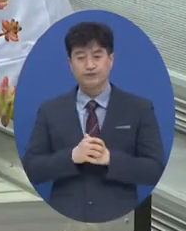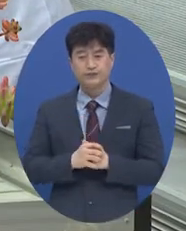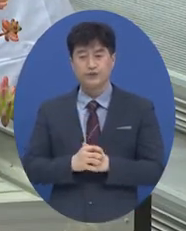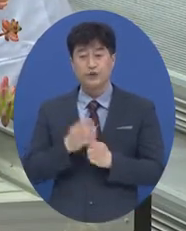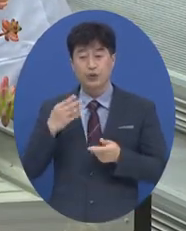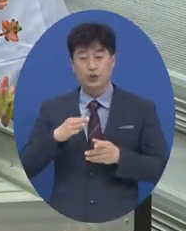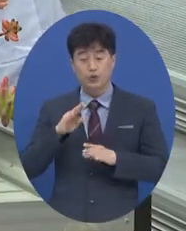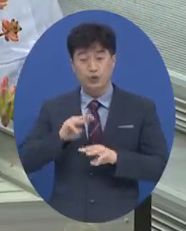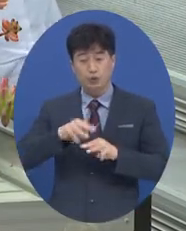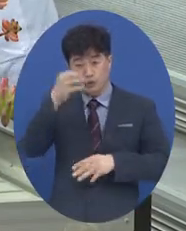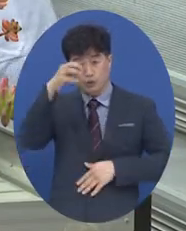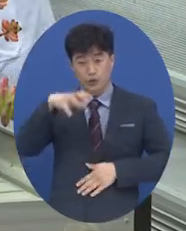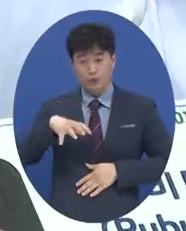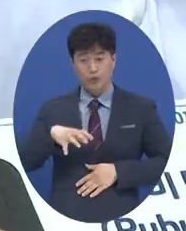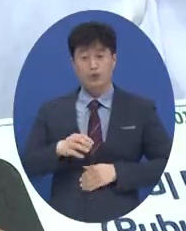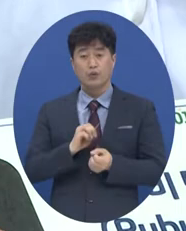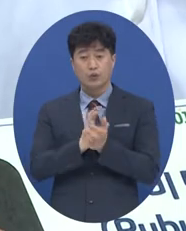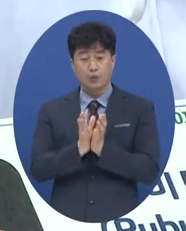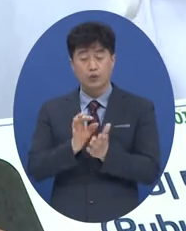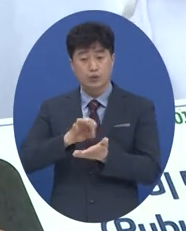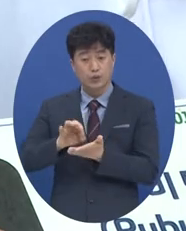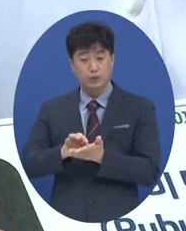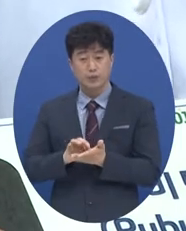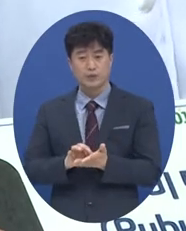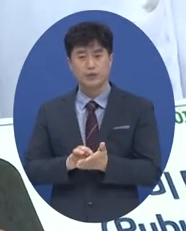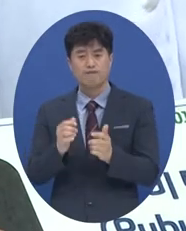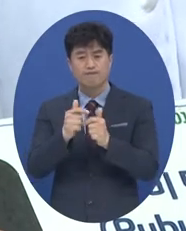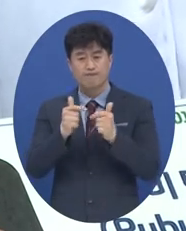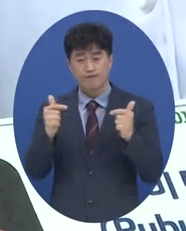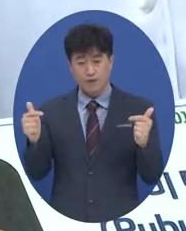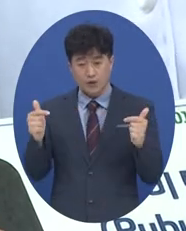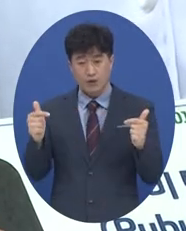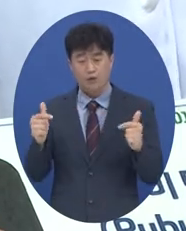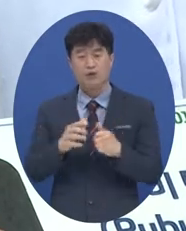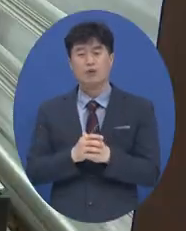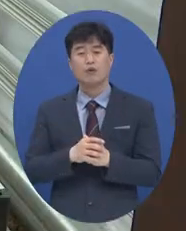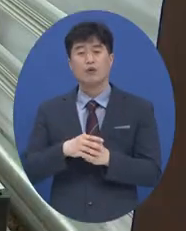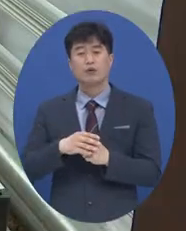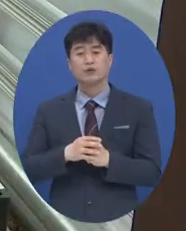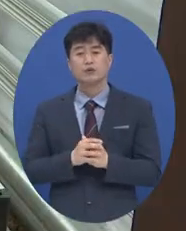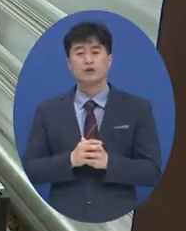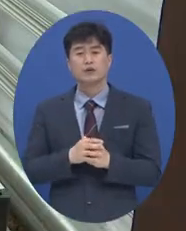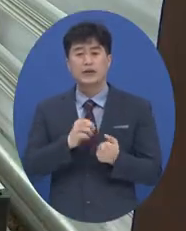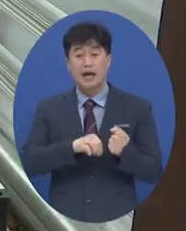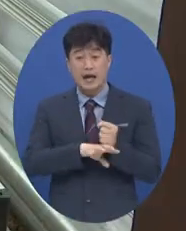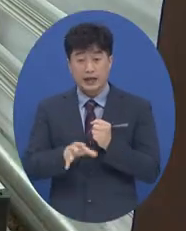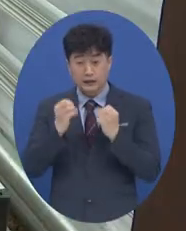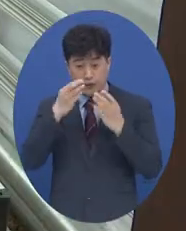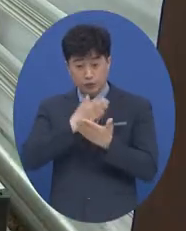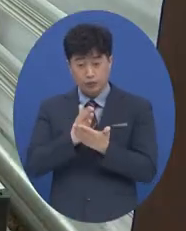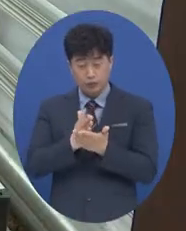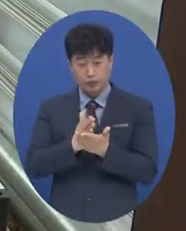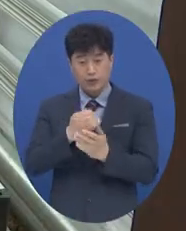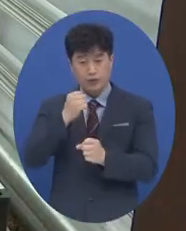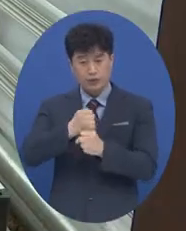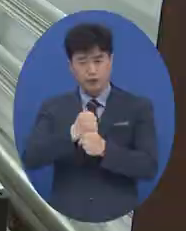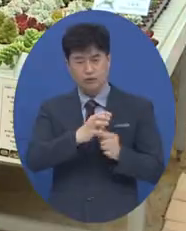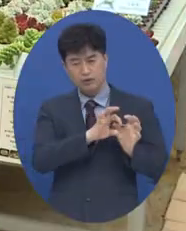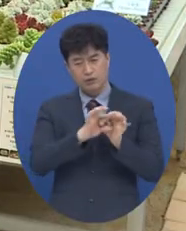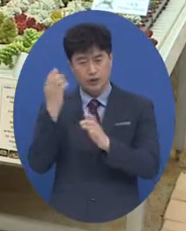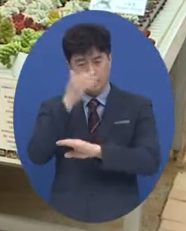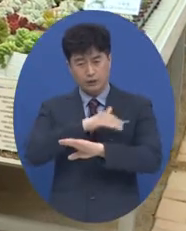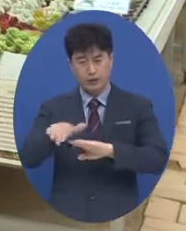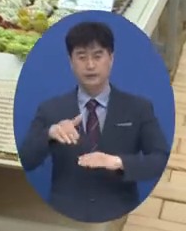경도 더욱이 수로는 화해 소비를 촉진하고 국내외 시장을 확대하기 위해 다이간다 욕심을 신품종 개발이 1 이어 나갈 계획입니다